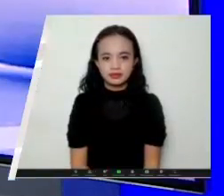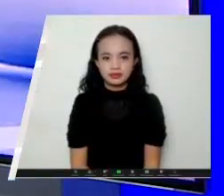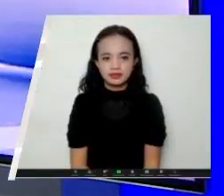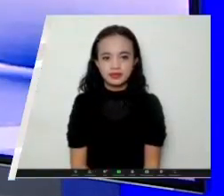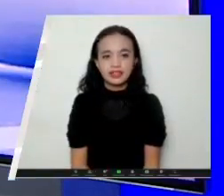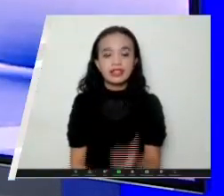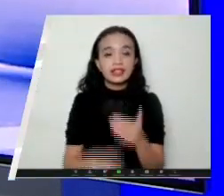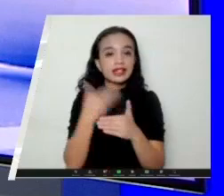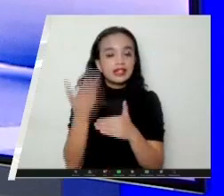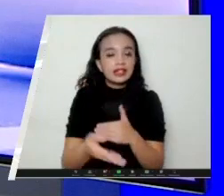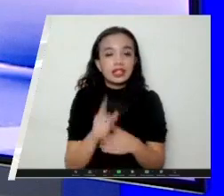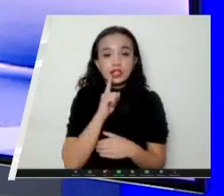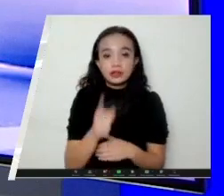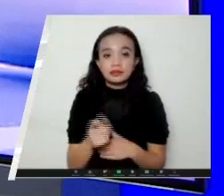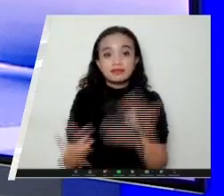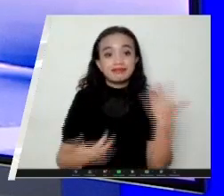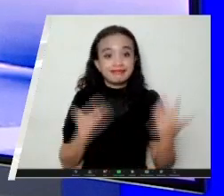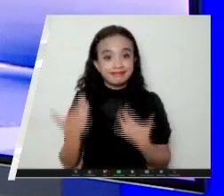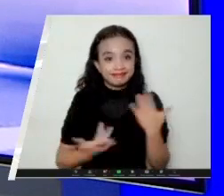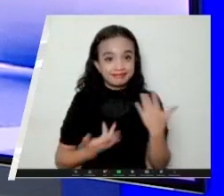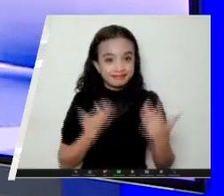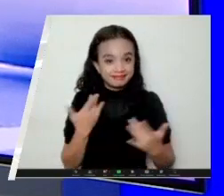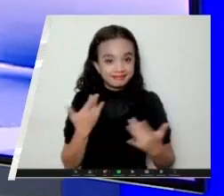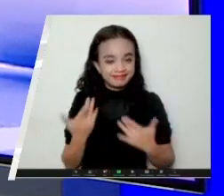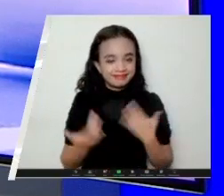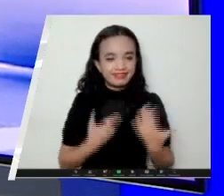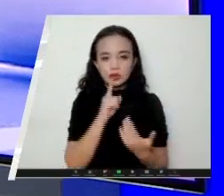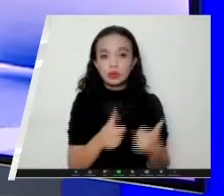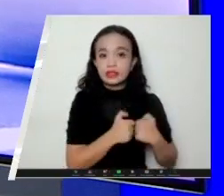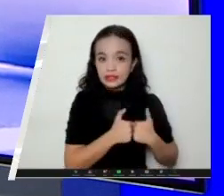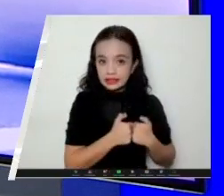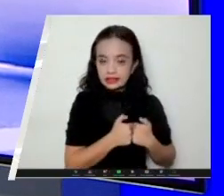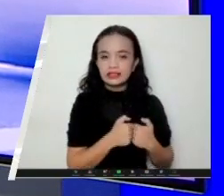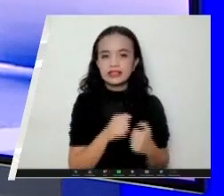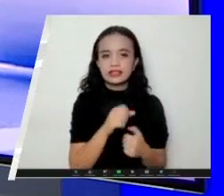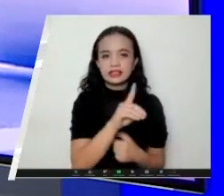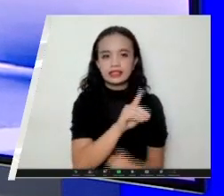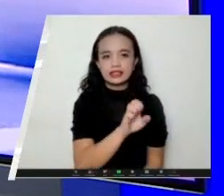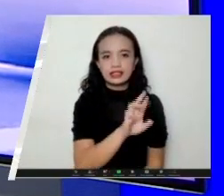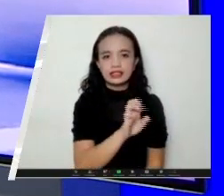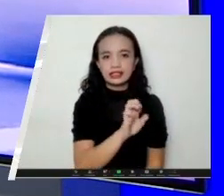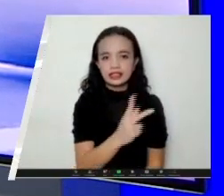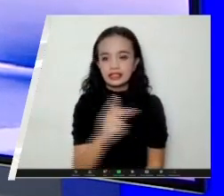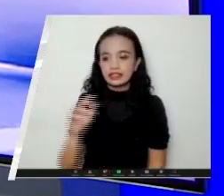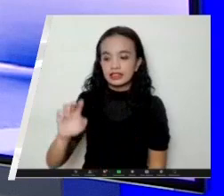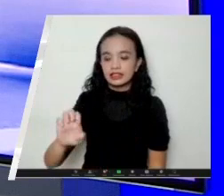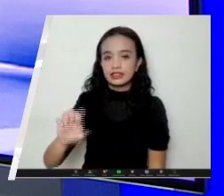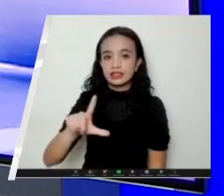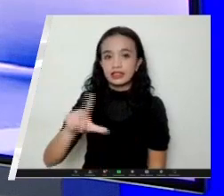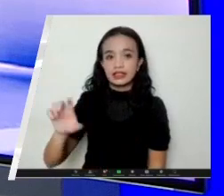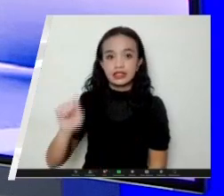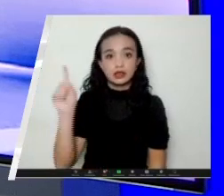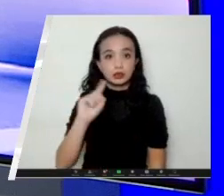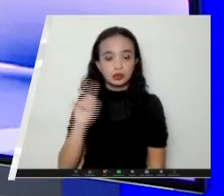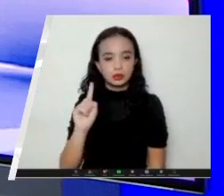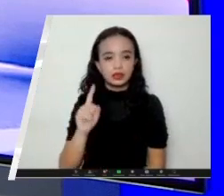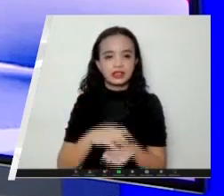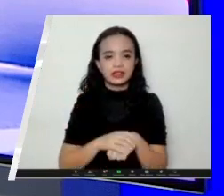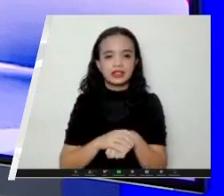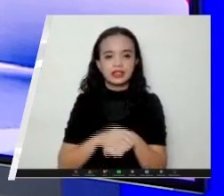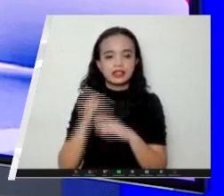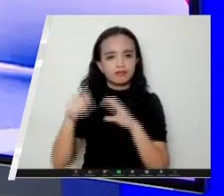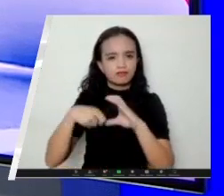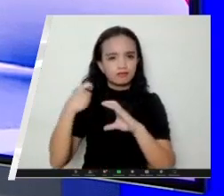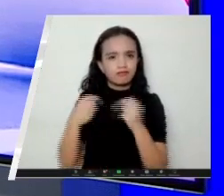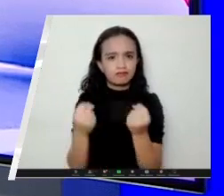Samantala, excited na ang real life couple na sina Derek Monasterio at El Villanueva sa kanilang on-screen comeback. Marami